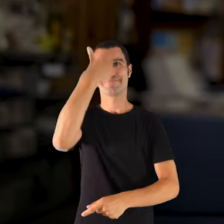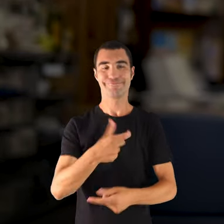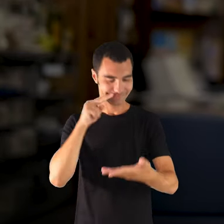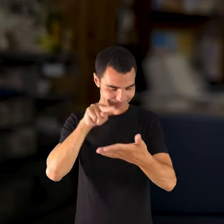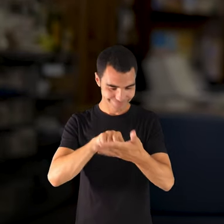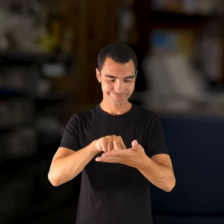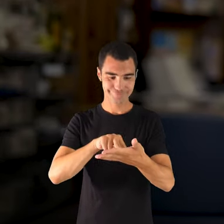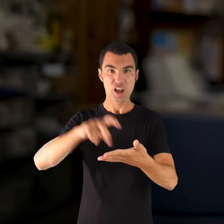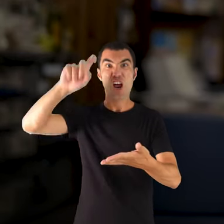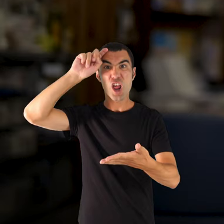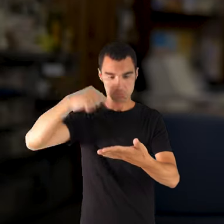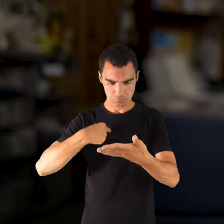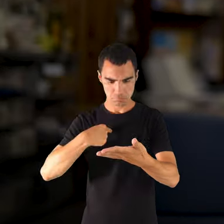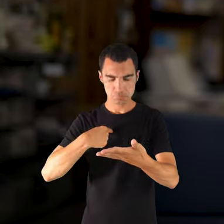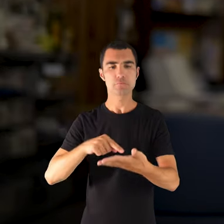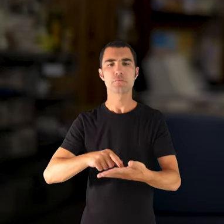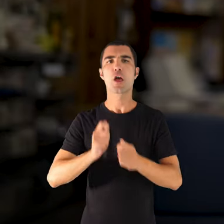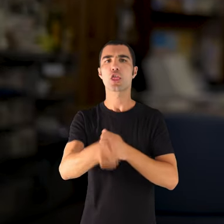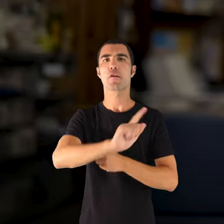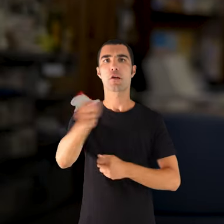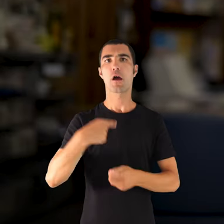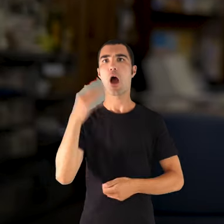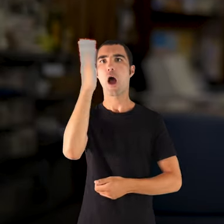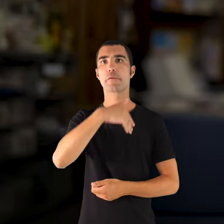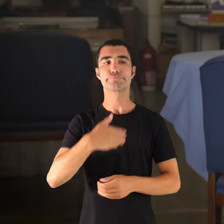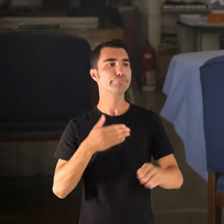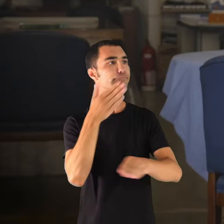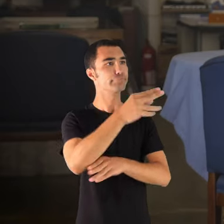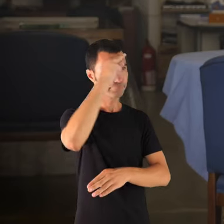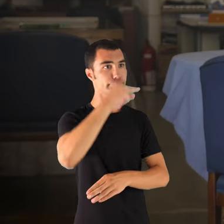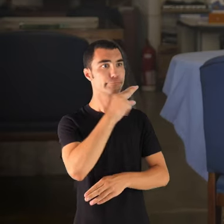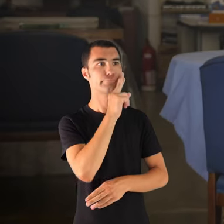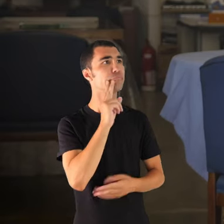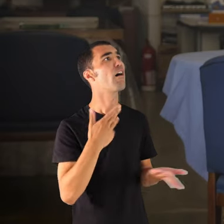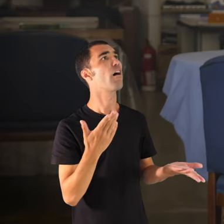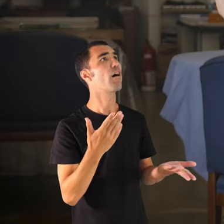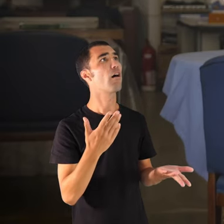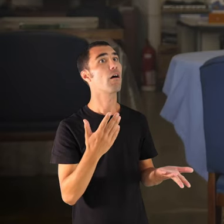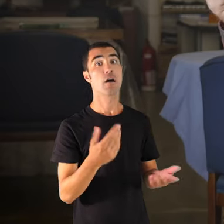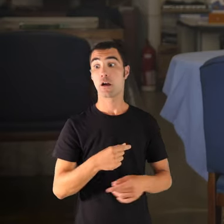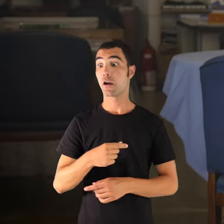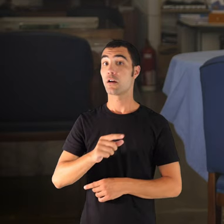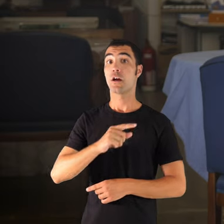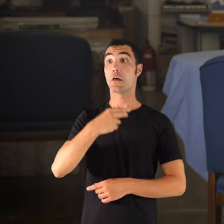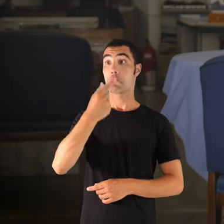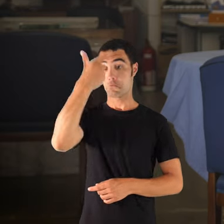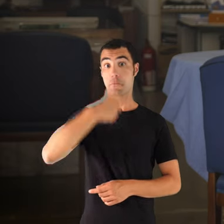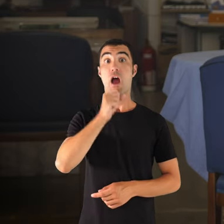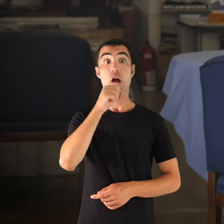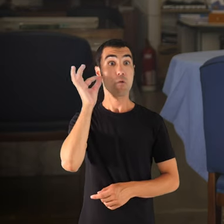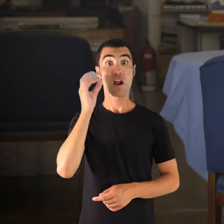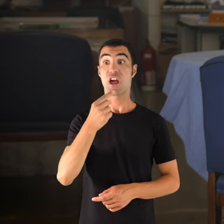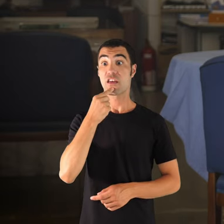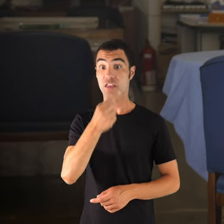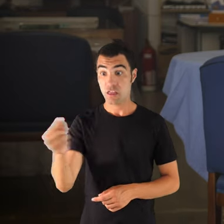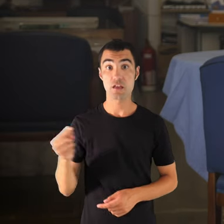no en tenia. I quan arribava a casa nostra, mon pare i ma mare m'assolaven. I gràcies a la predina d'Escapapuix, que era